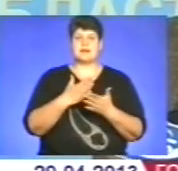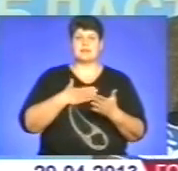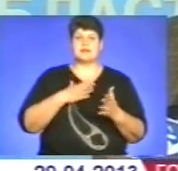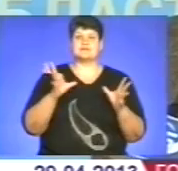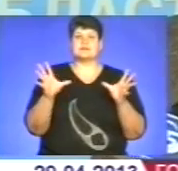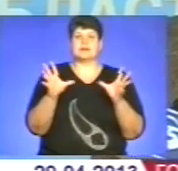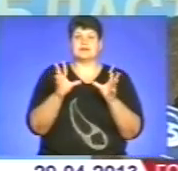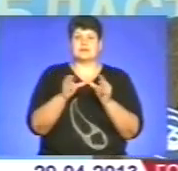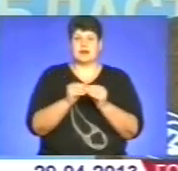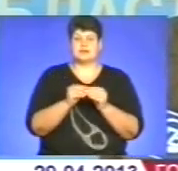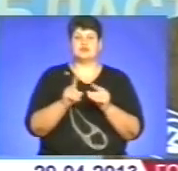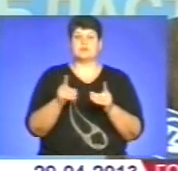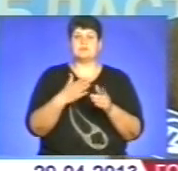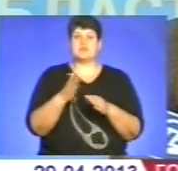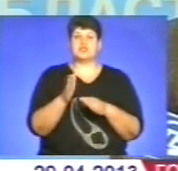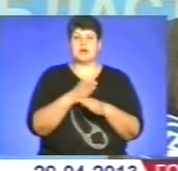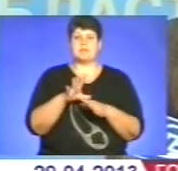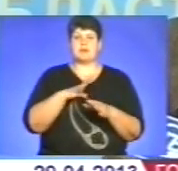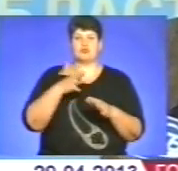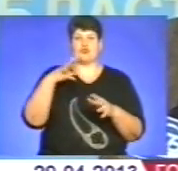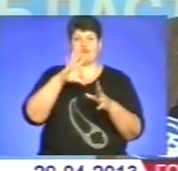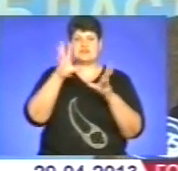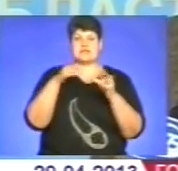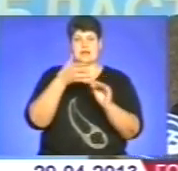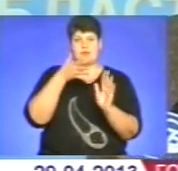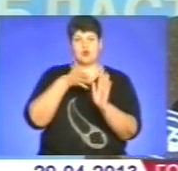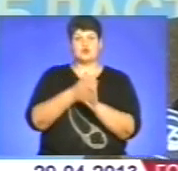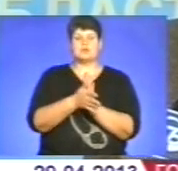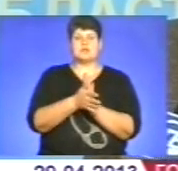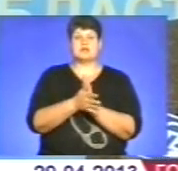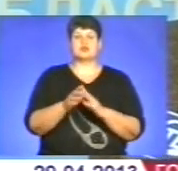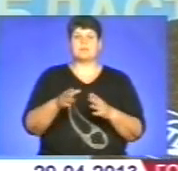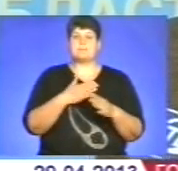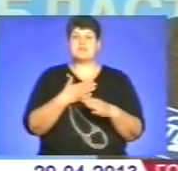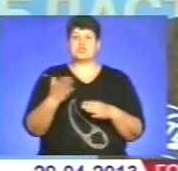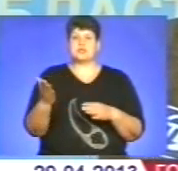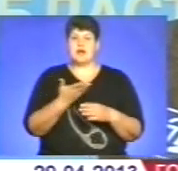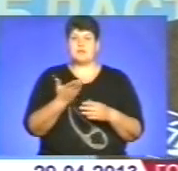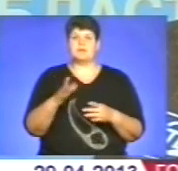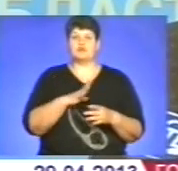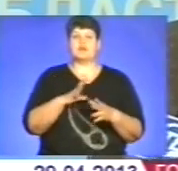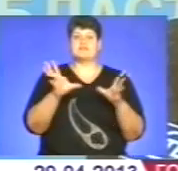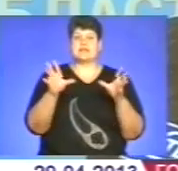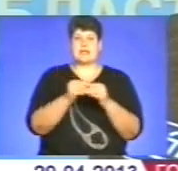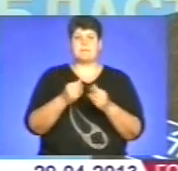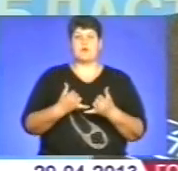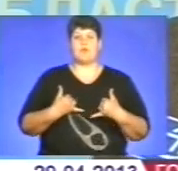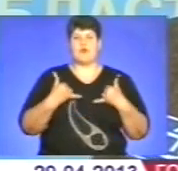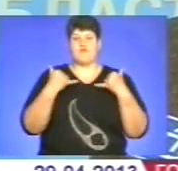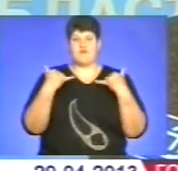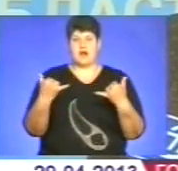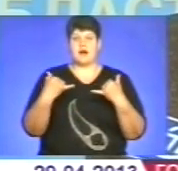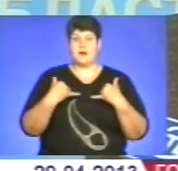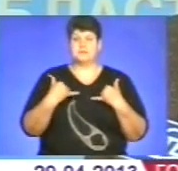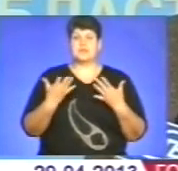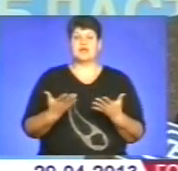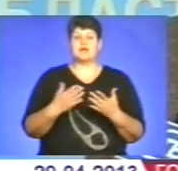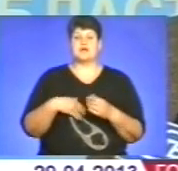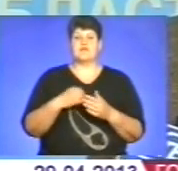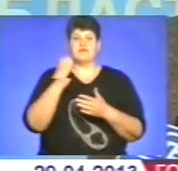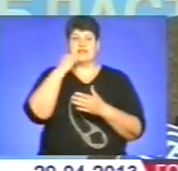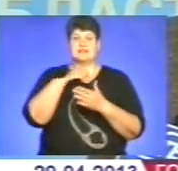єднати, щоб між нами було взаємопорозуміння, щоб між нами була взаємоповага ветеранів одних і інших. І мені здається,